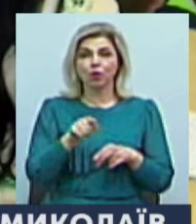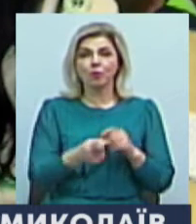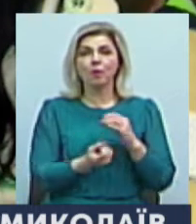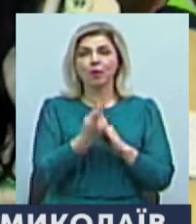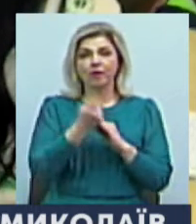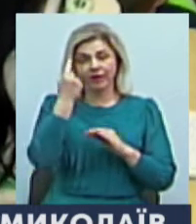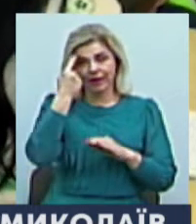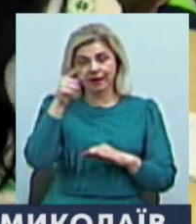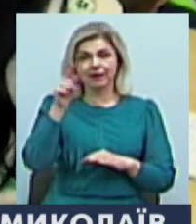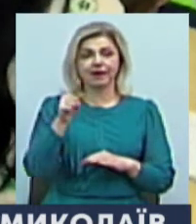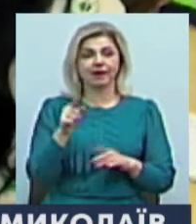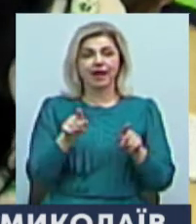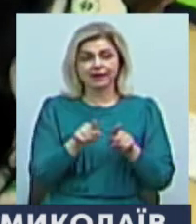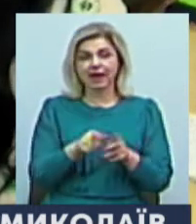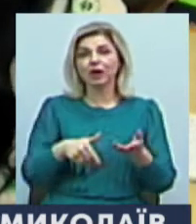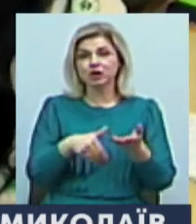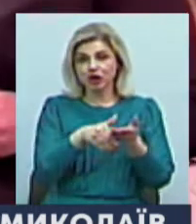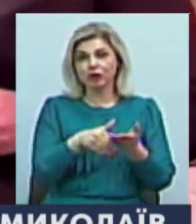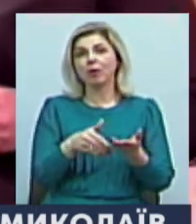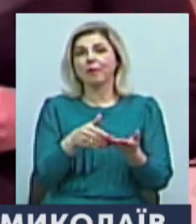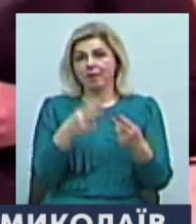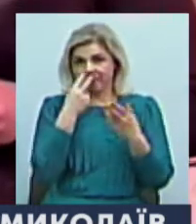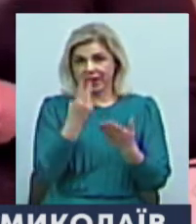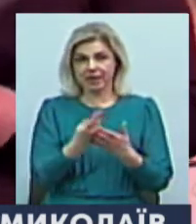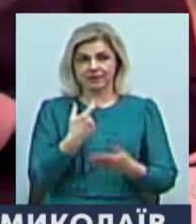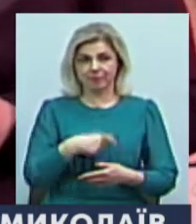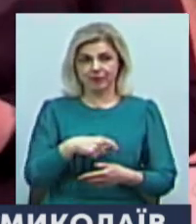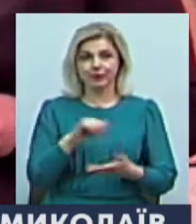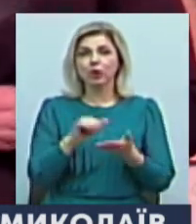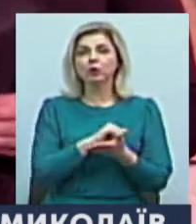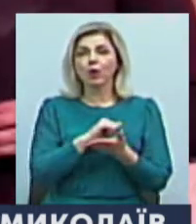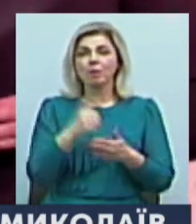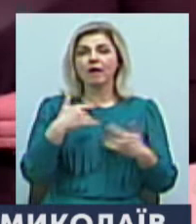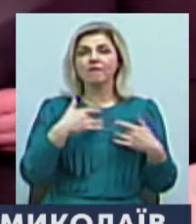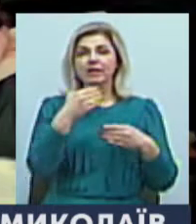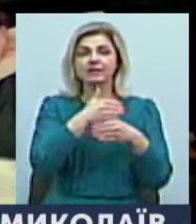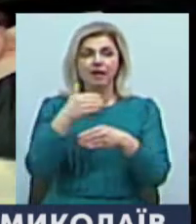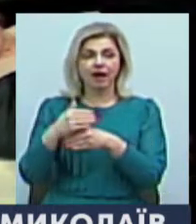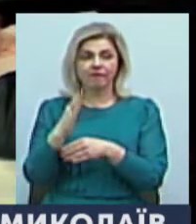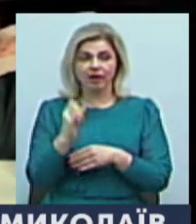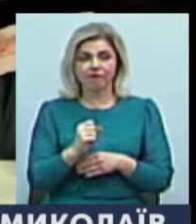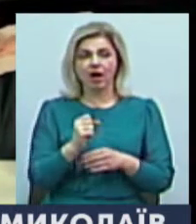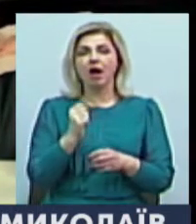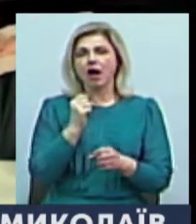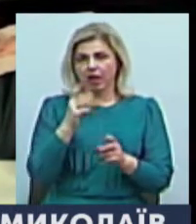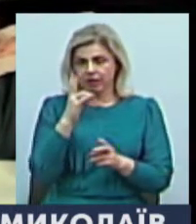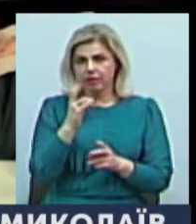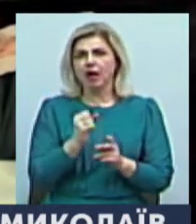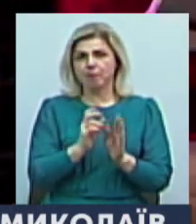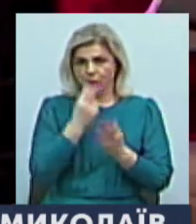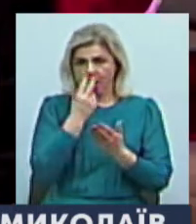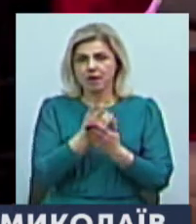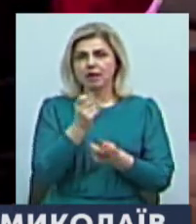таким чином виразити себе. Документальна вистава «Вернісаж почуттів» побудована на реальних історіях